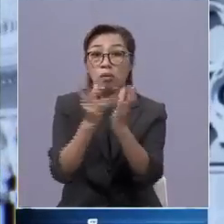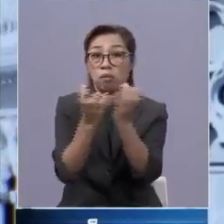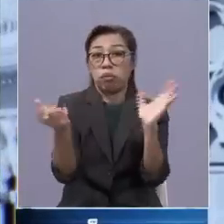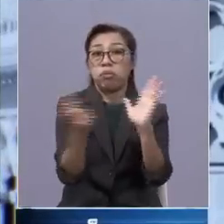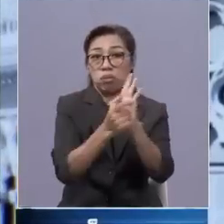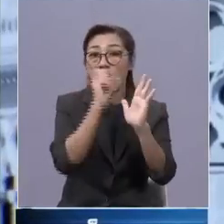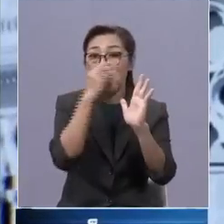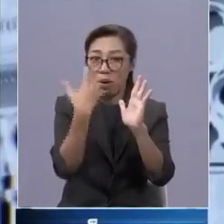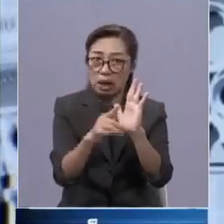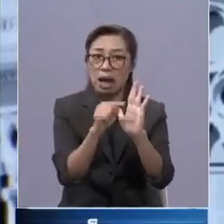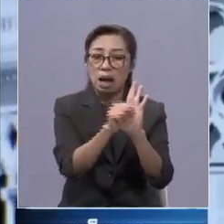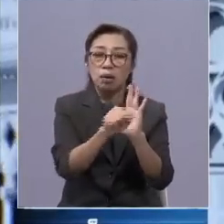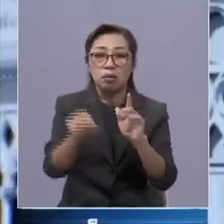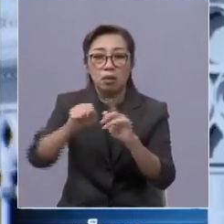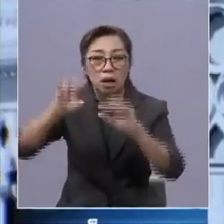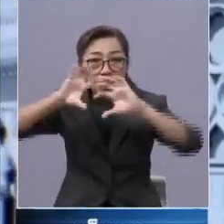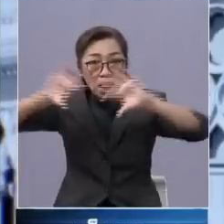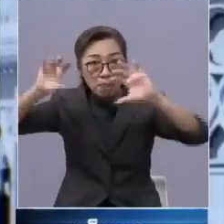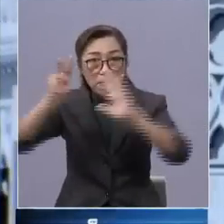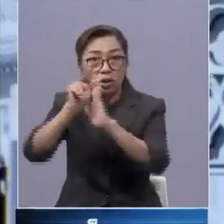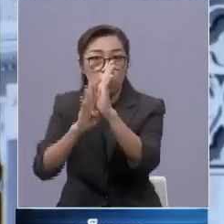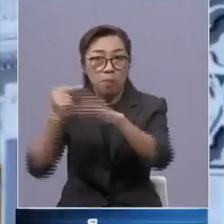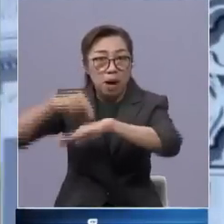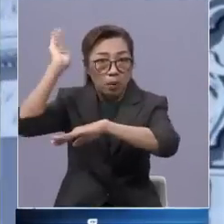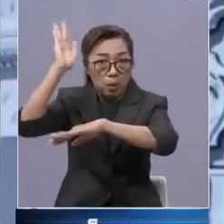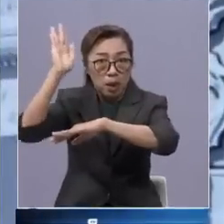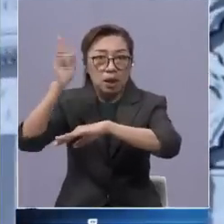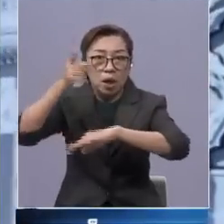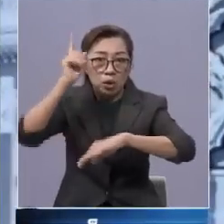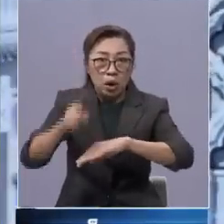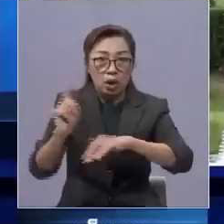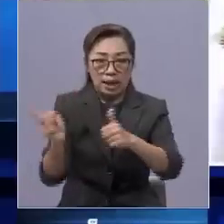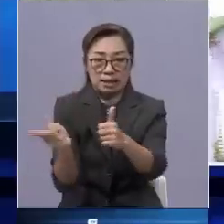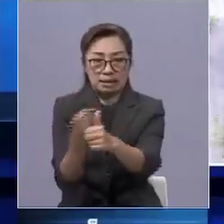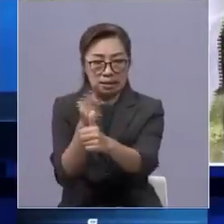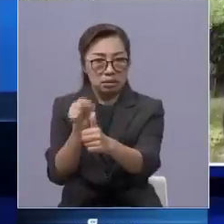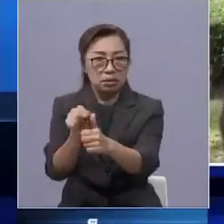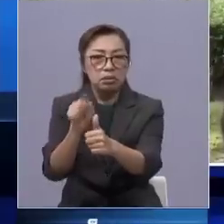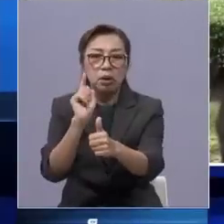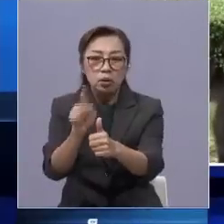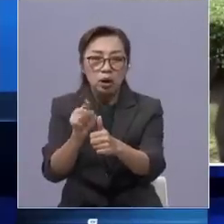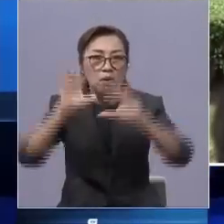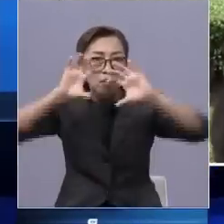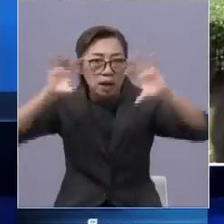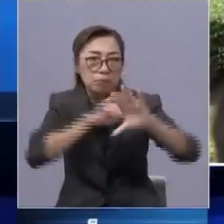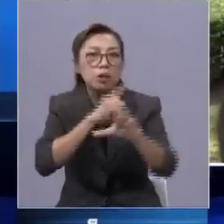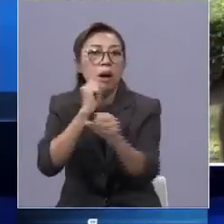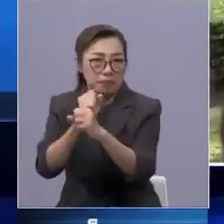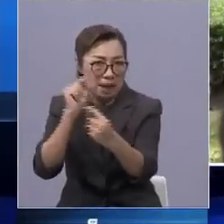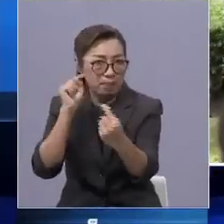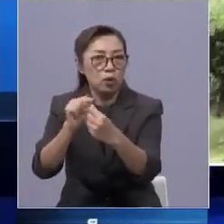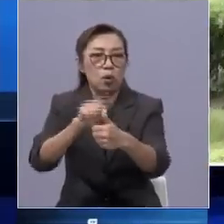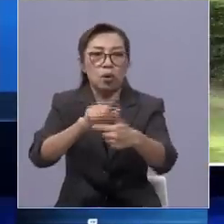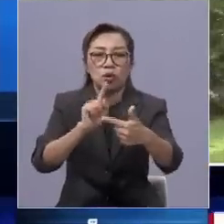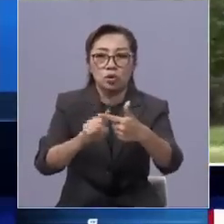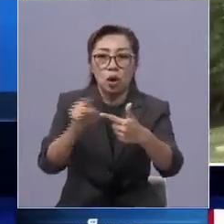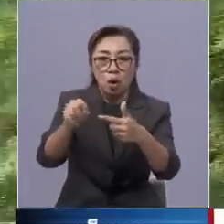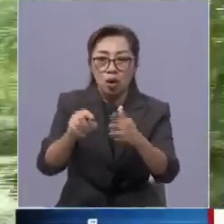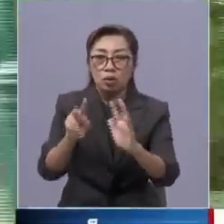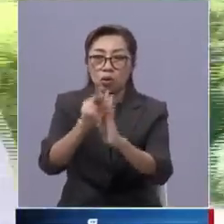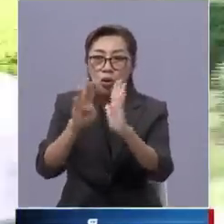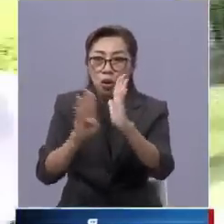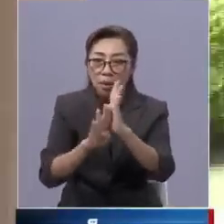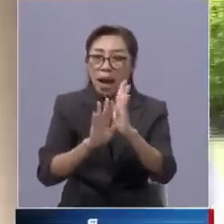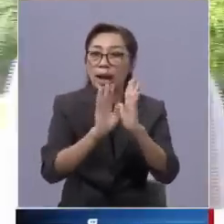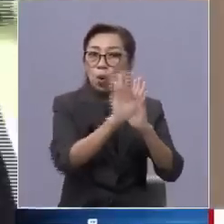ายต่อรัฐสภาวางกรอบเอาไว้ว่า1ต้องสอดคล้องกับหน้าที่ของรัฐ2แนวนโยบายแห่ง